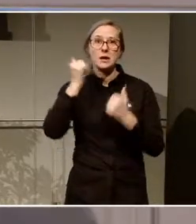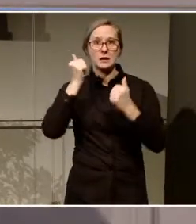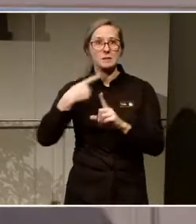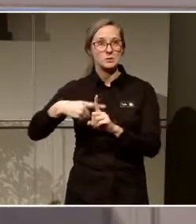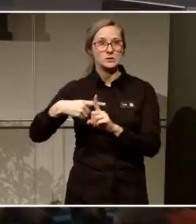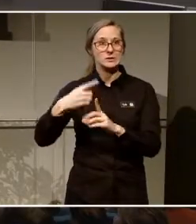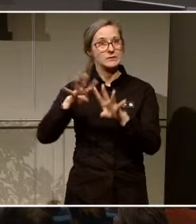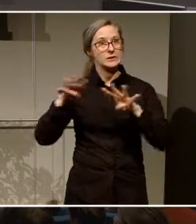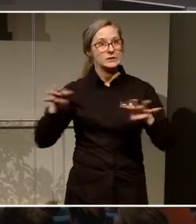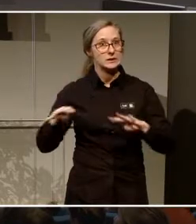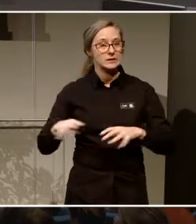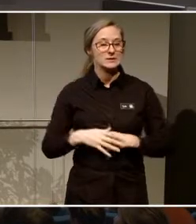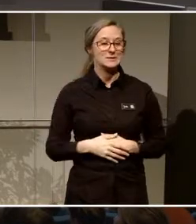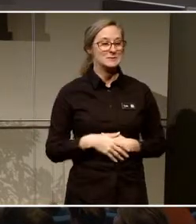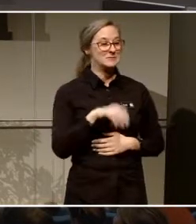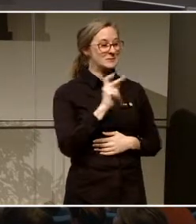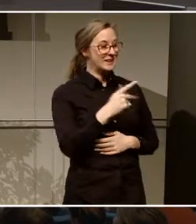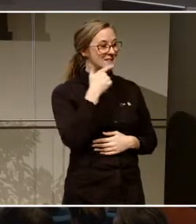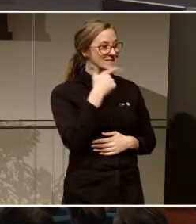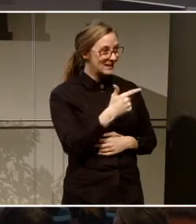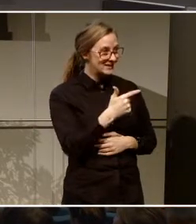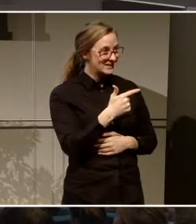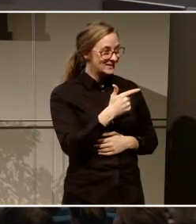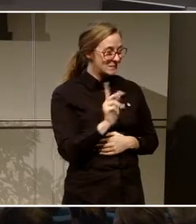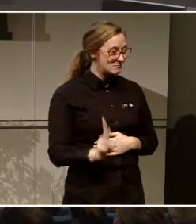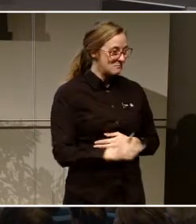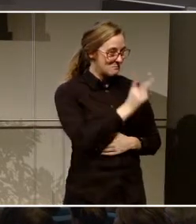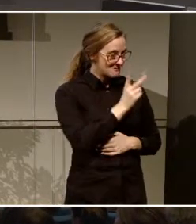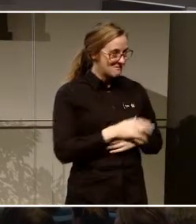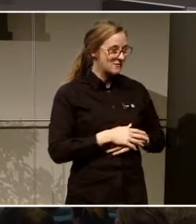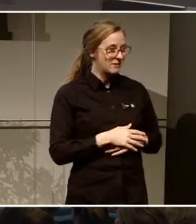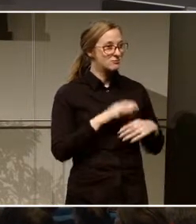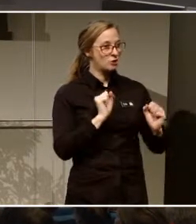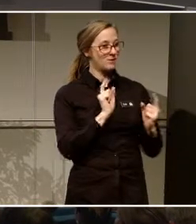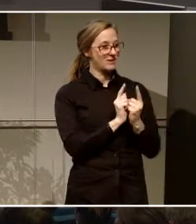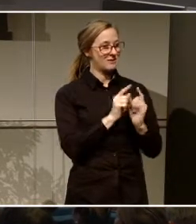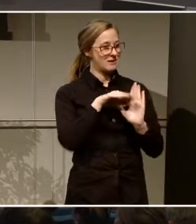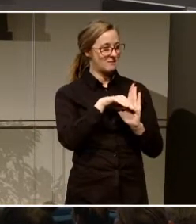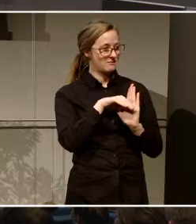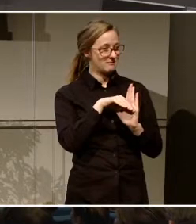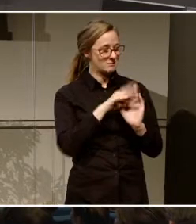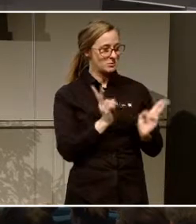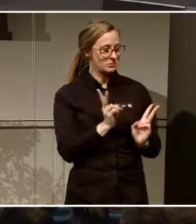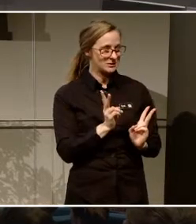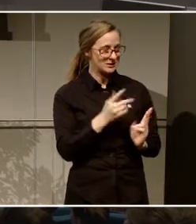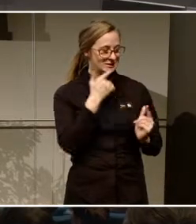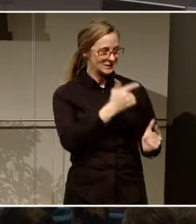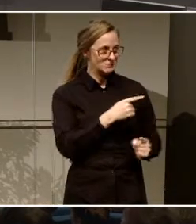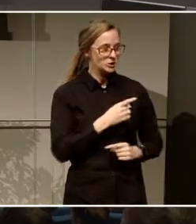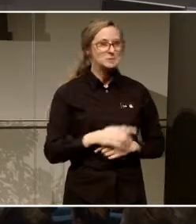internet. Vad fint. Tusen tack, Björn Appelgren och Therese Raymond. Vi kommer att möta er båda igen under dagen. Tack så mycket.